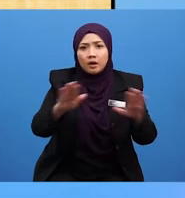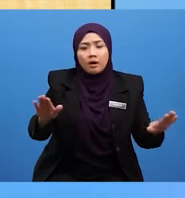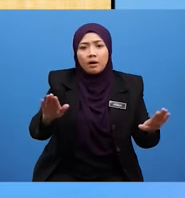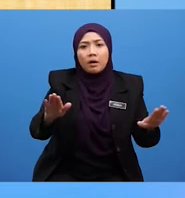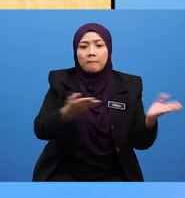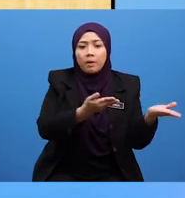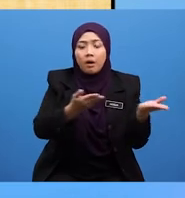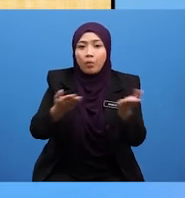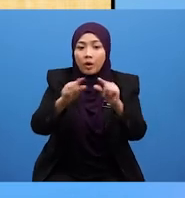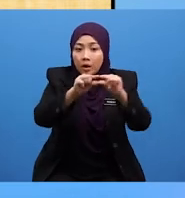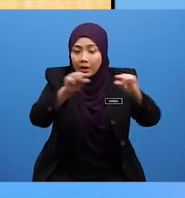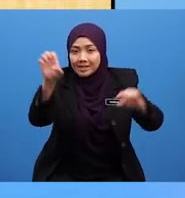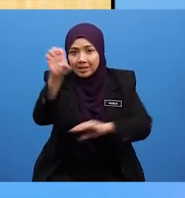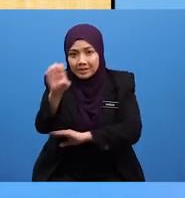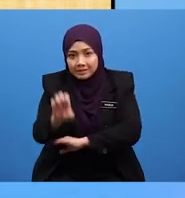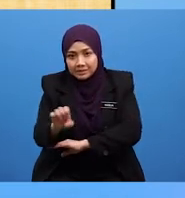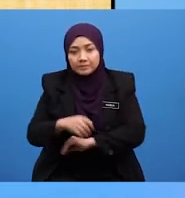arus elektrik.